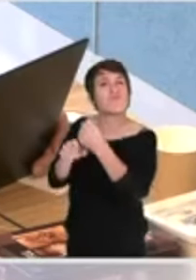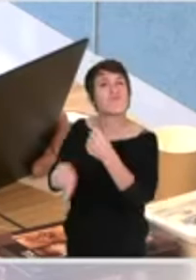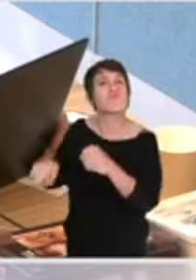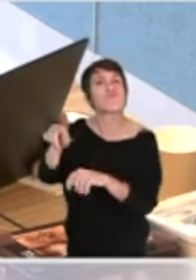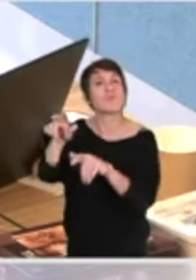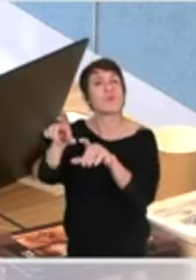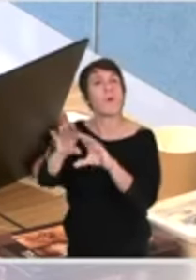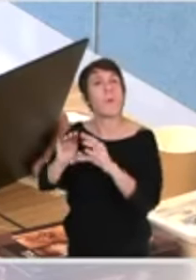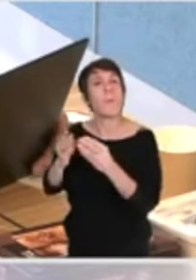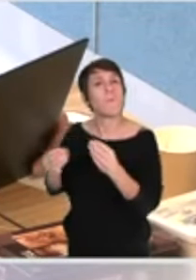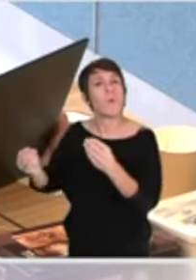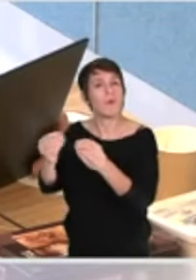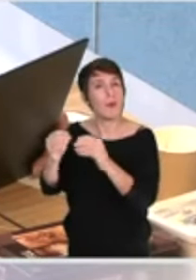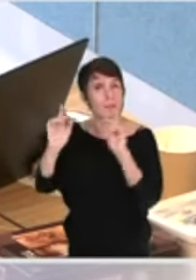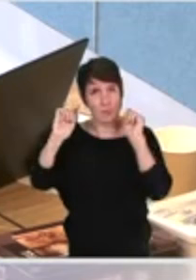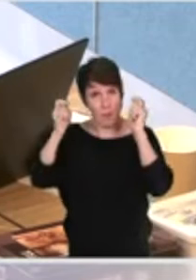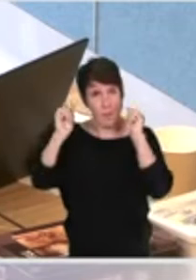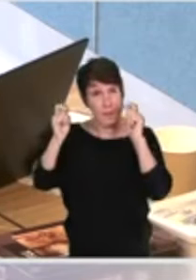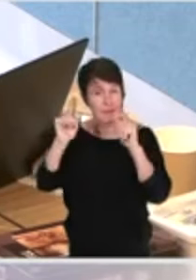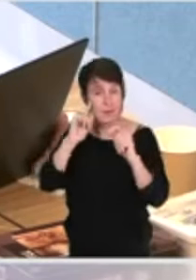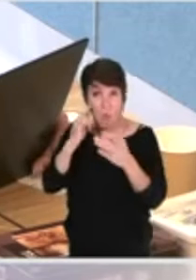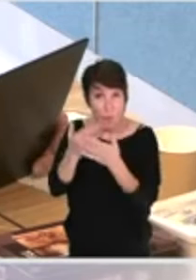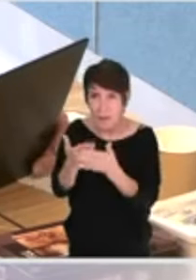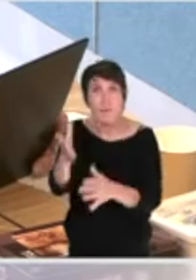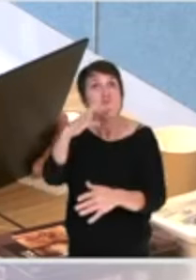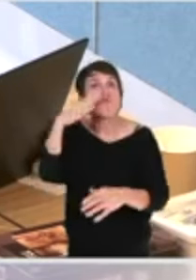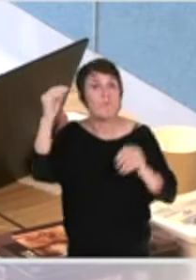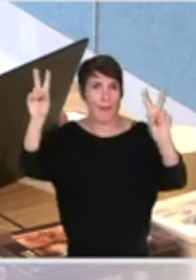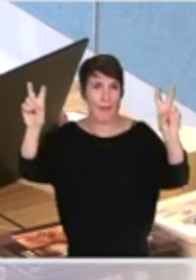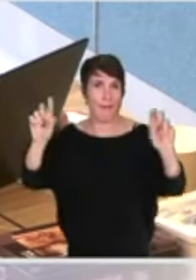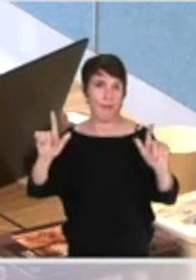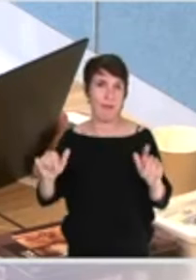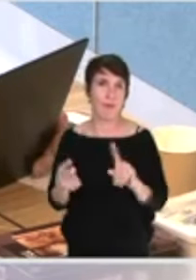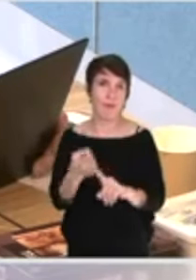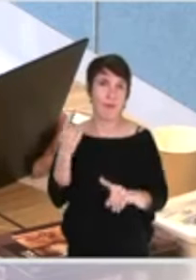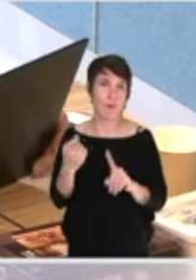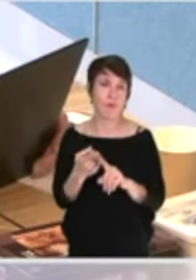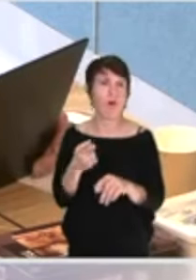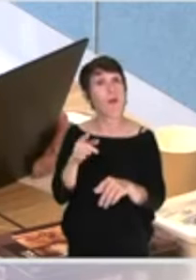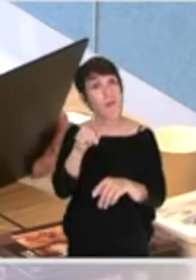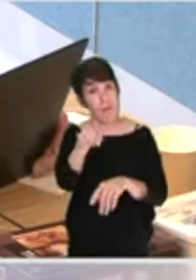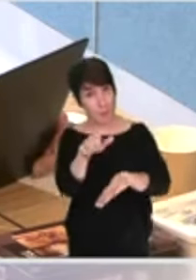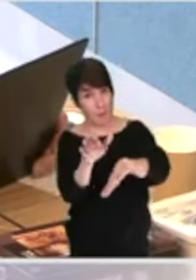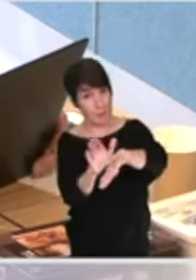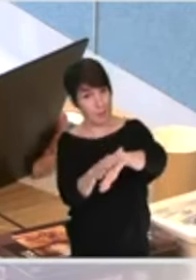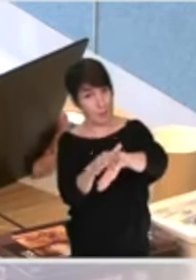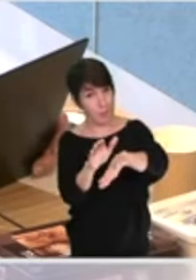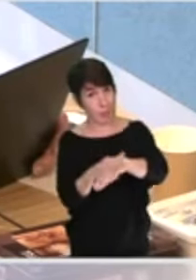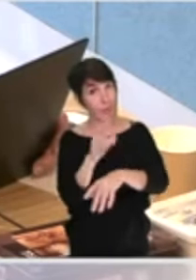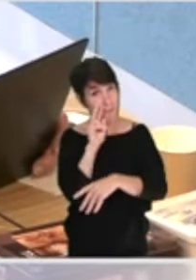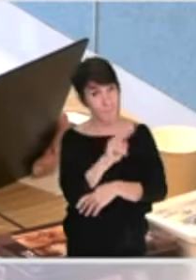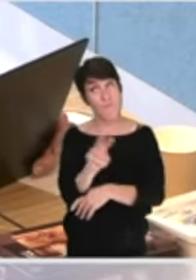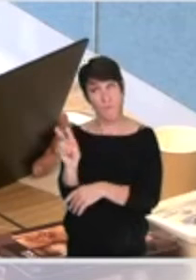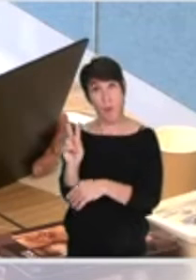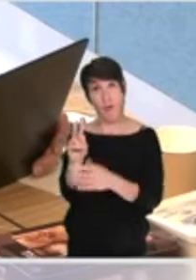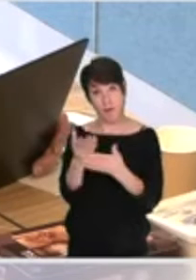nous, l'humanisme est là. Cependant, il est encore temps pour vous de regarder la réalité en face